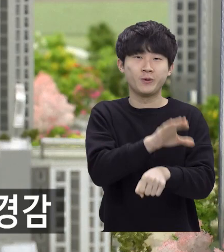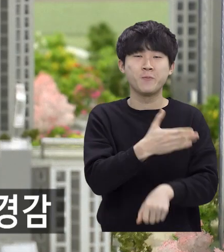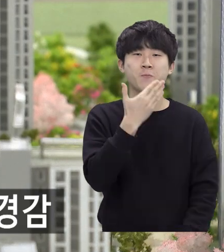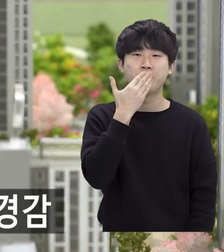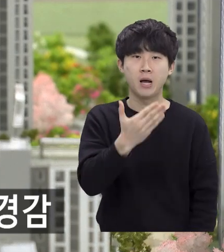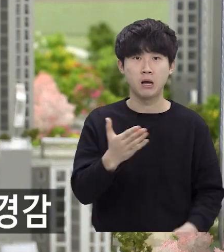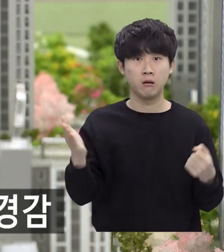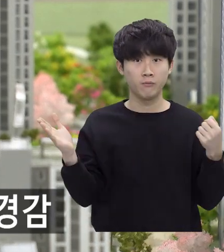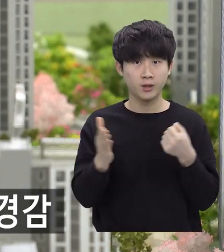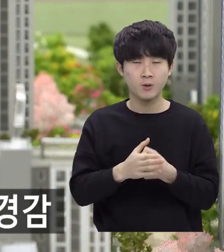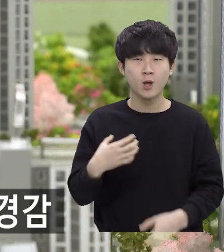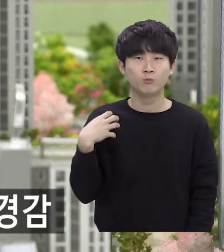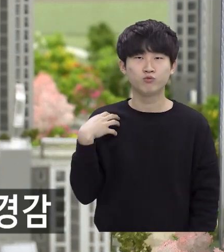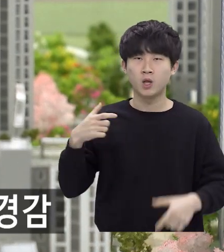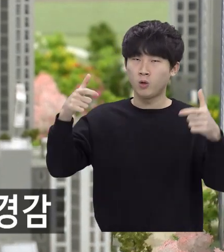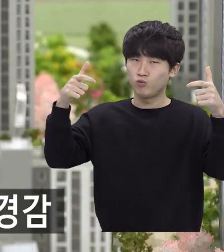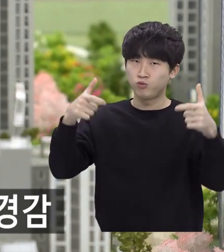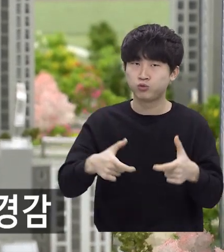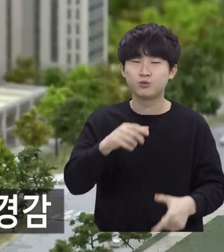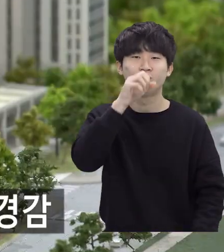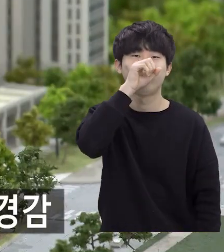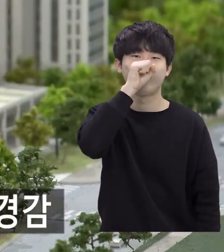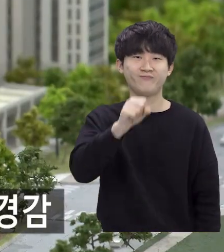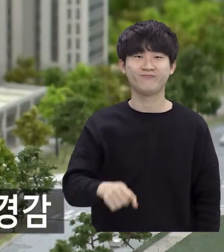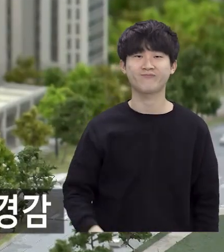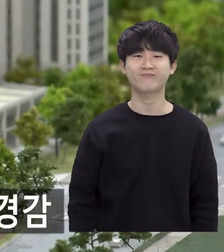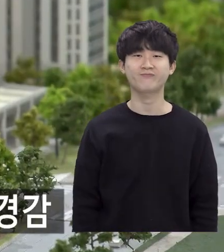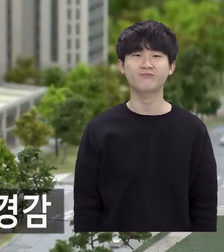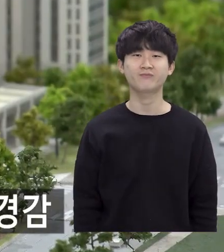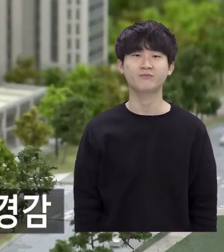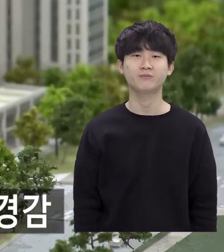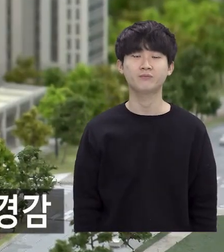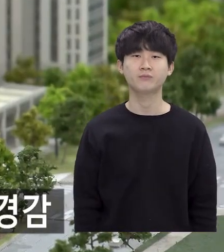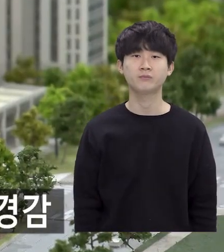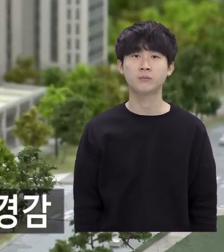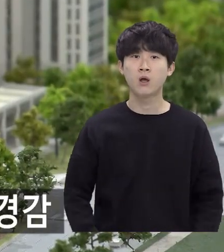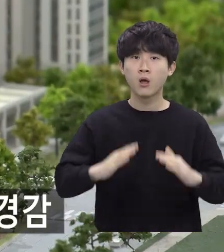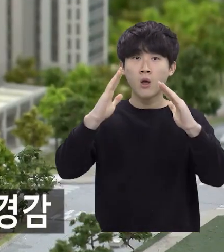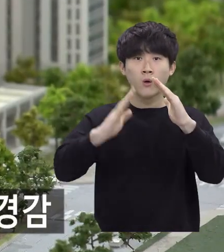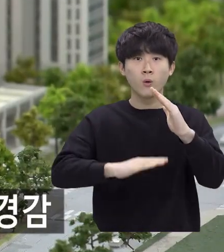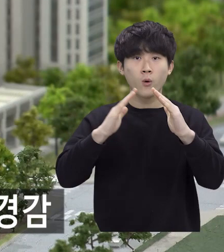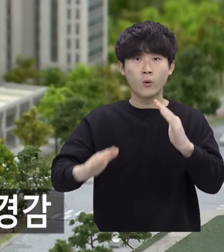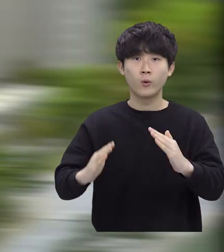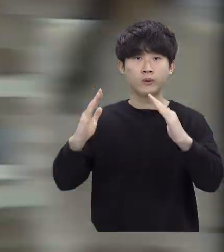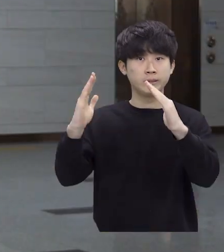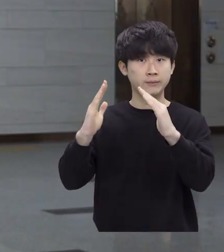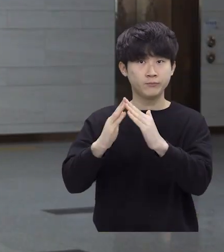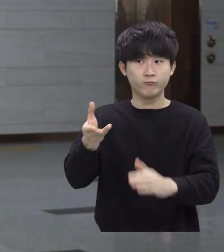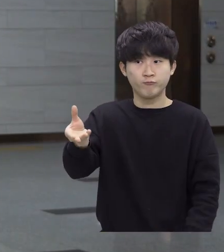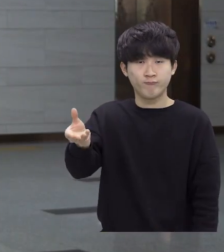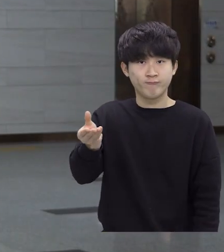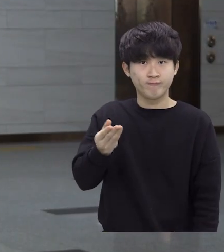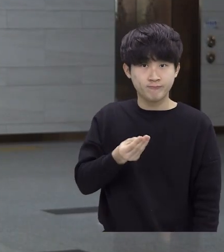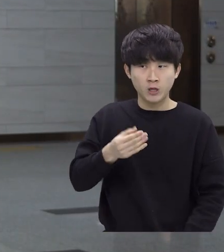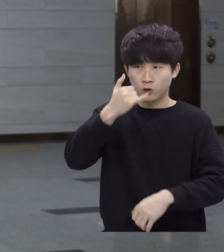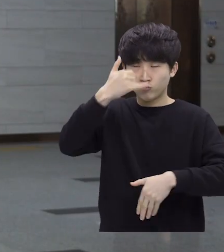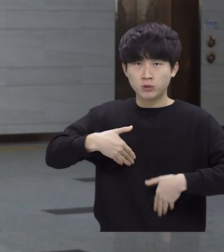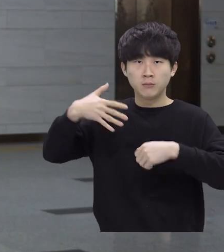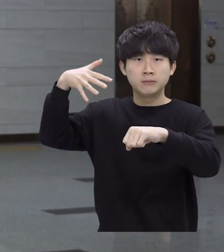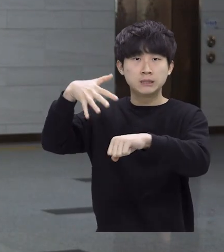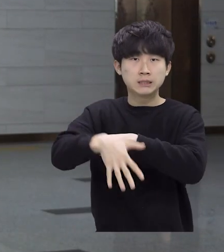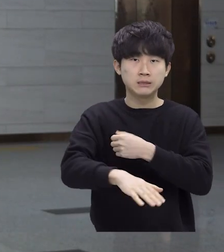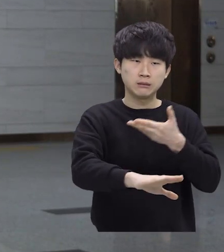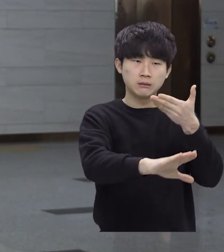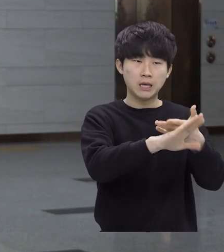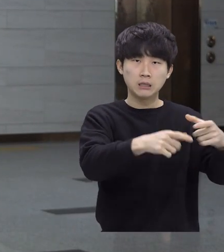아닌 6년 전 분양가로 구매할 수 있어 주거비 부담을 덜 수 있다는 게 큰 장점입니다. 완전히 새로운